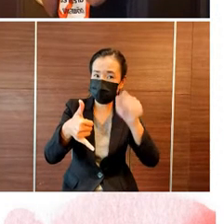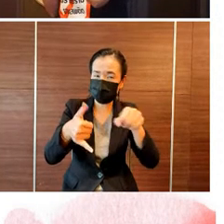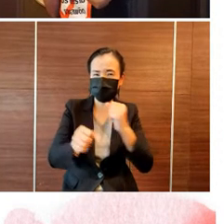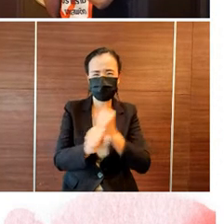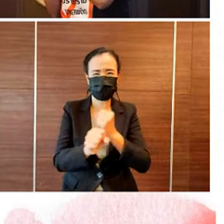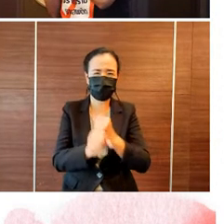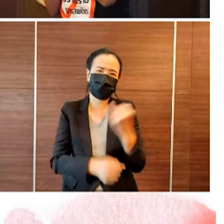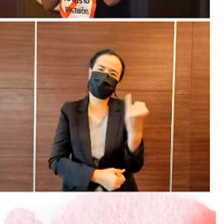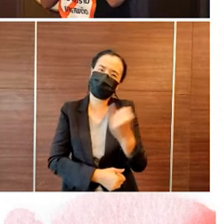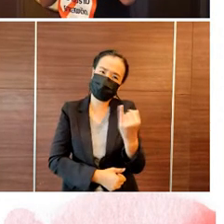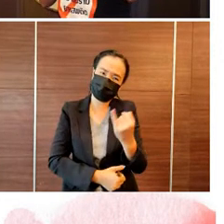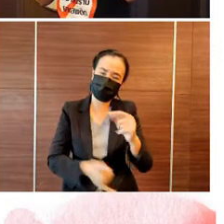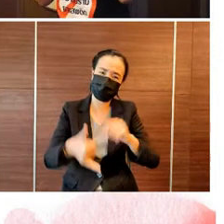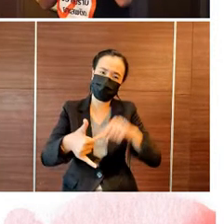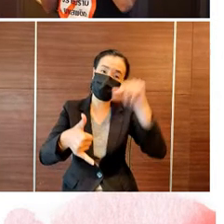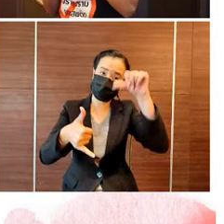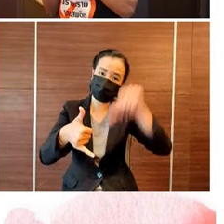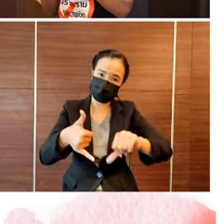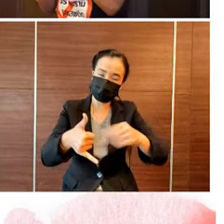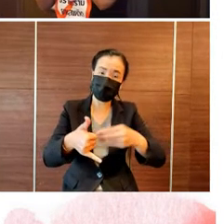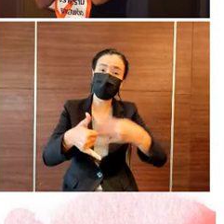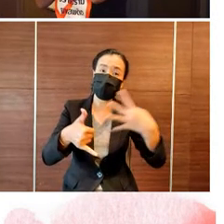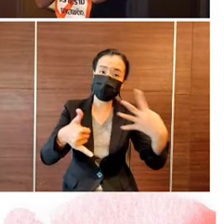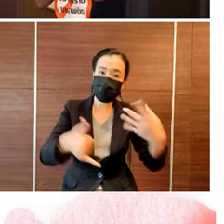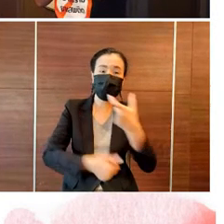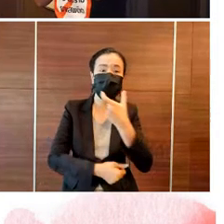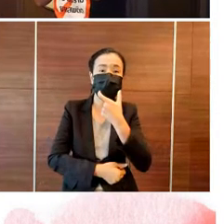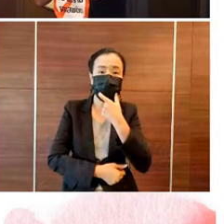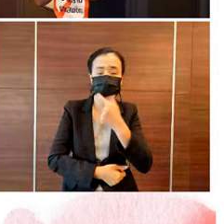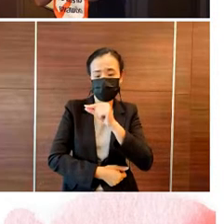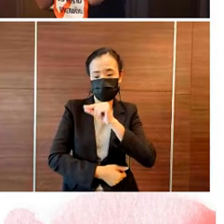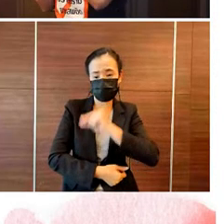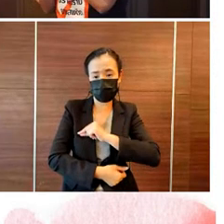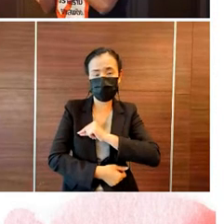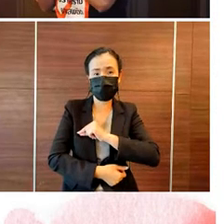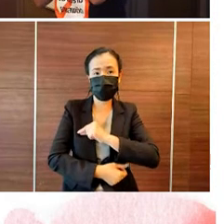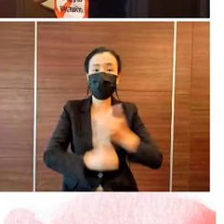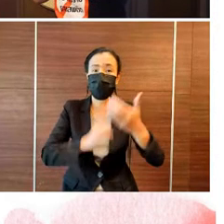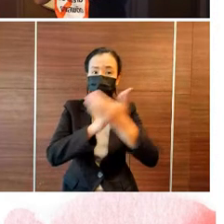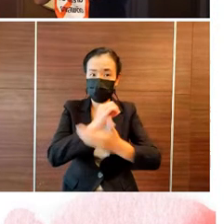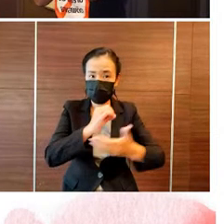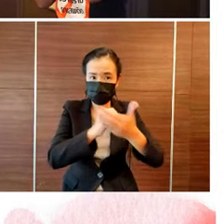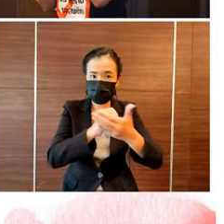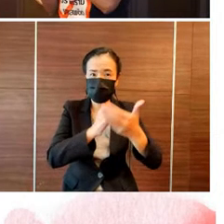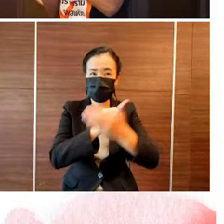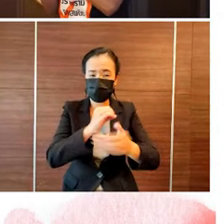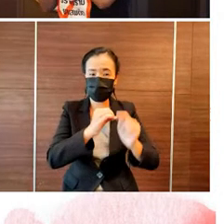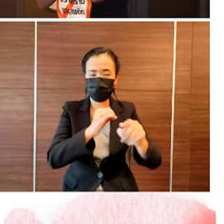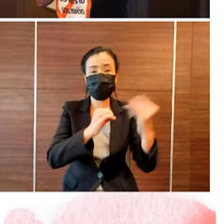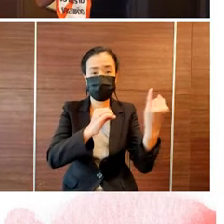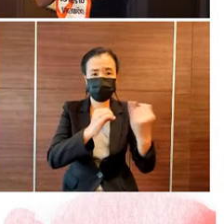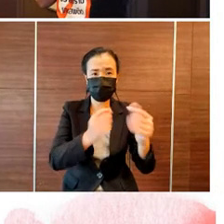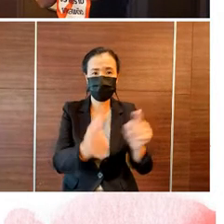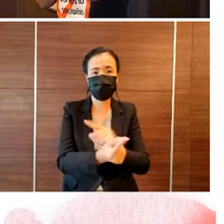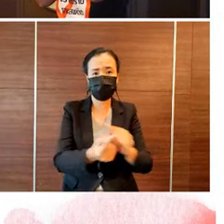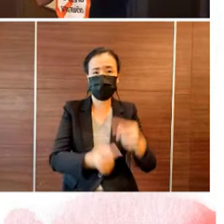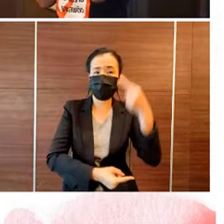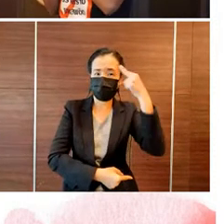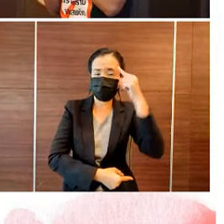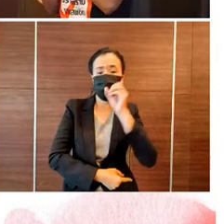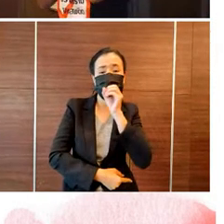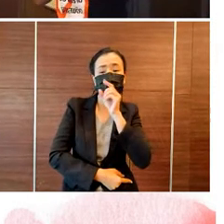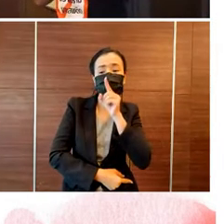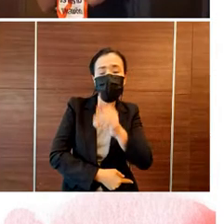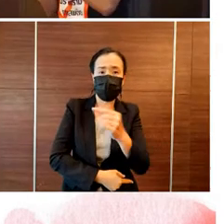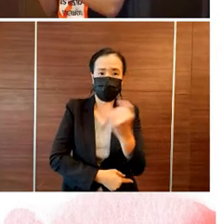ำสิ่งที่ไม่ดีด้วยเพราะว่าเขาเป็นคนที่มีความหลากหลายทางเพศแล้วก็กำลังใช้ยาเสพติดซึ่งยาเสพติดก็เป็นสิ่งที่ไม่ดีเพราะสังคมให้คุณค่าว่า